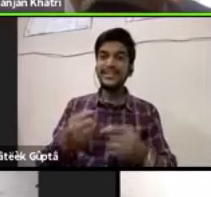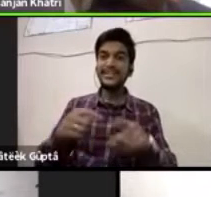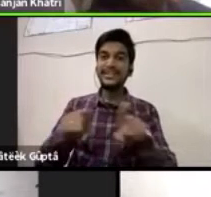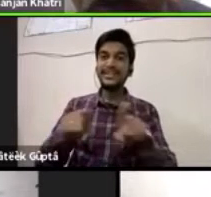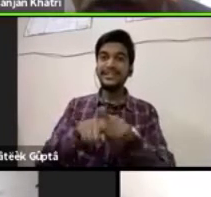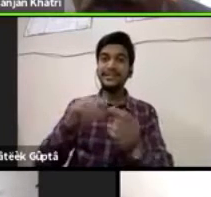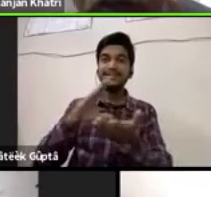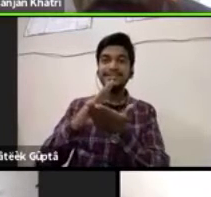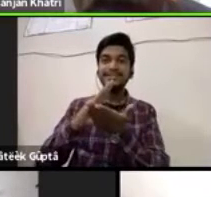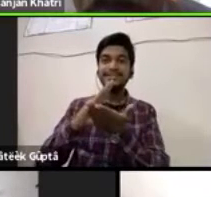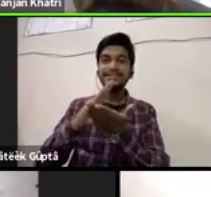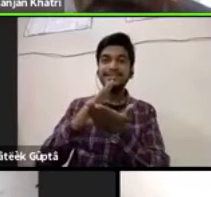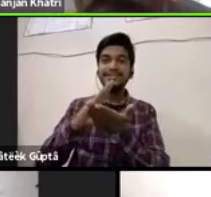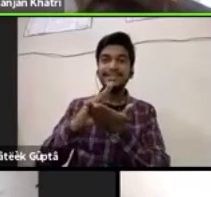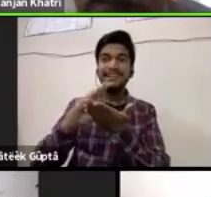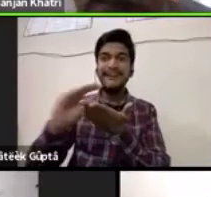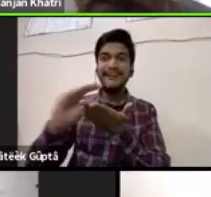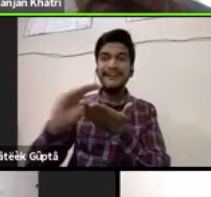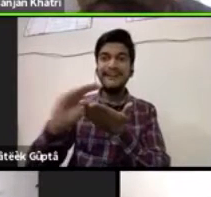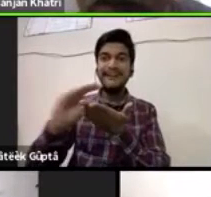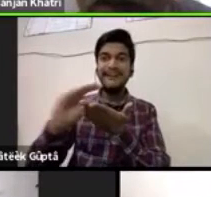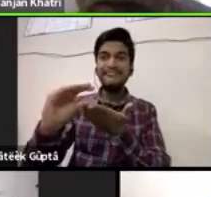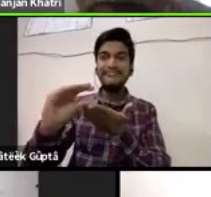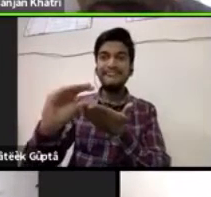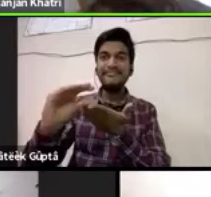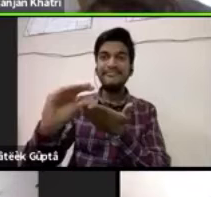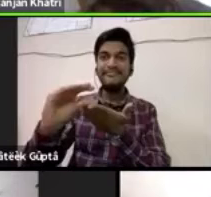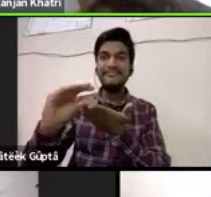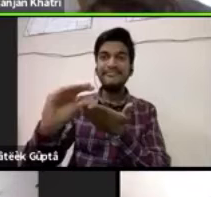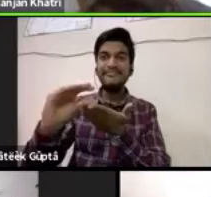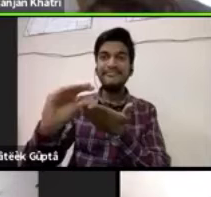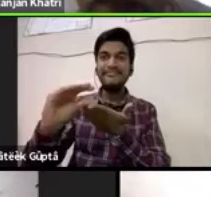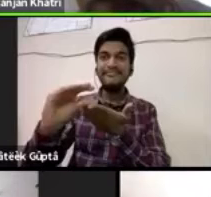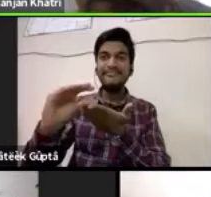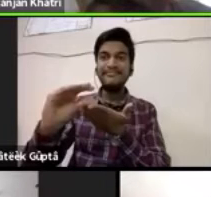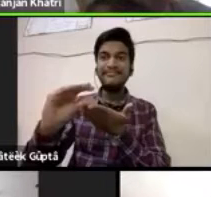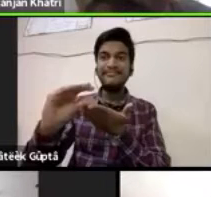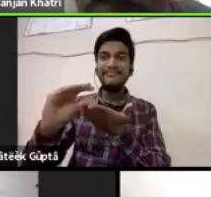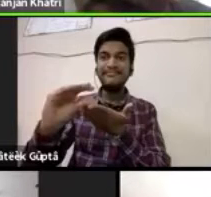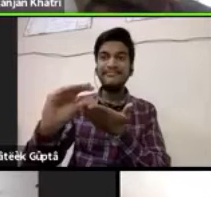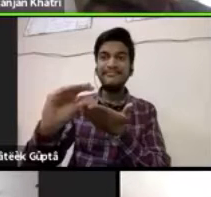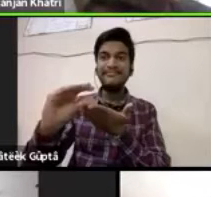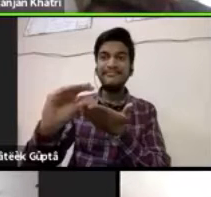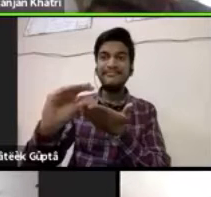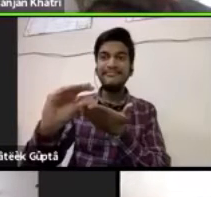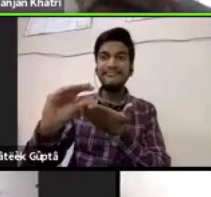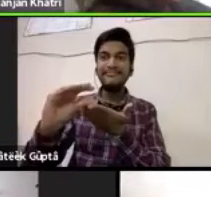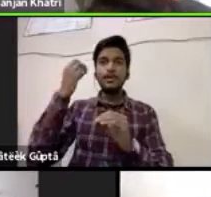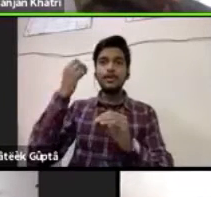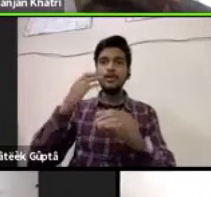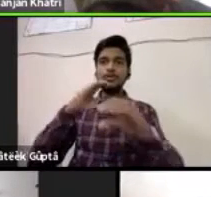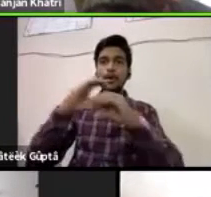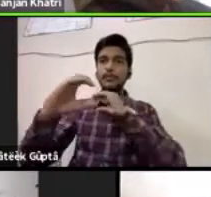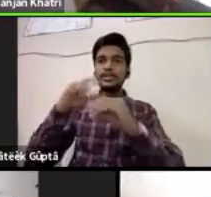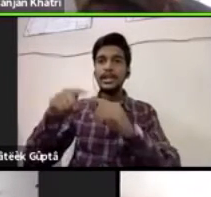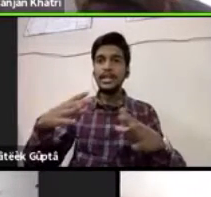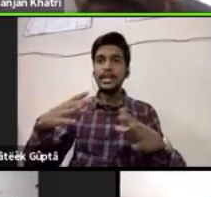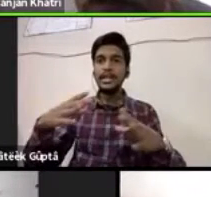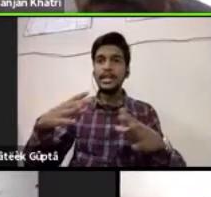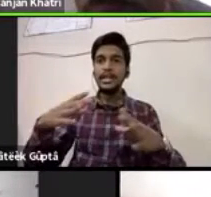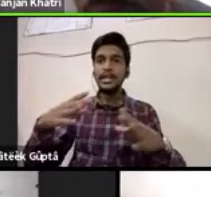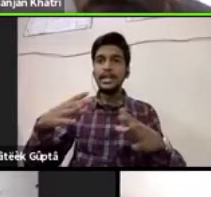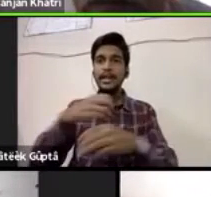हैं और हमें सोचना है कि इस एरिया में कैसे हम सस्ता, टिकाऊ और एकदम पक्का